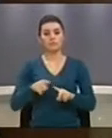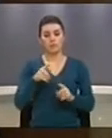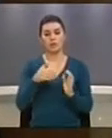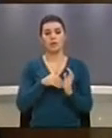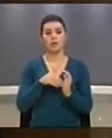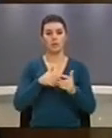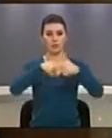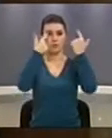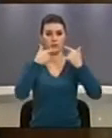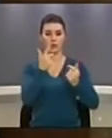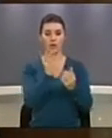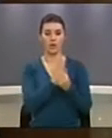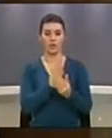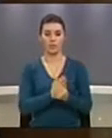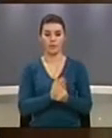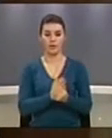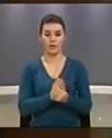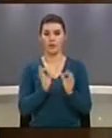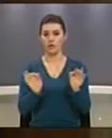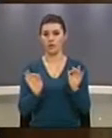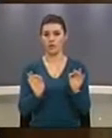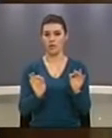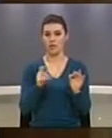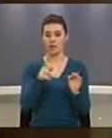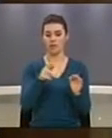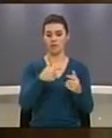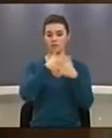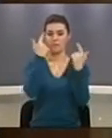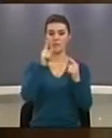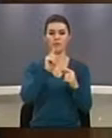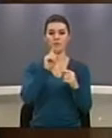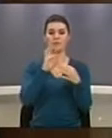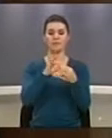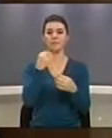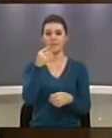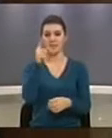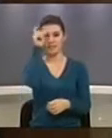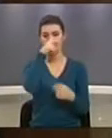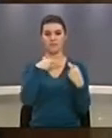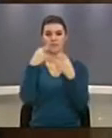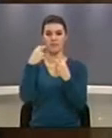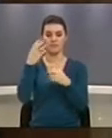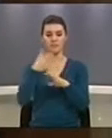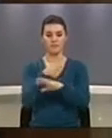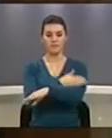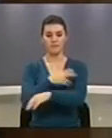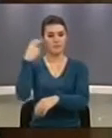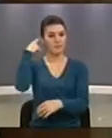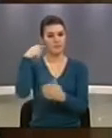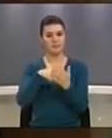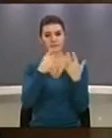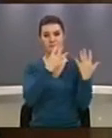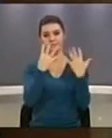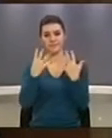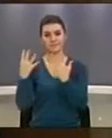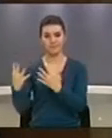ndërmjet dokumenteve katastrale origjinale të sekuestruara padrejtësisht nga shteti serb para qershorit të vitit 99